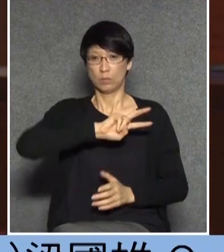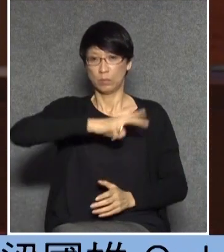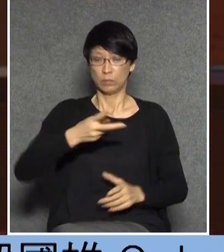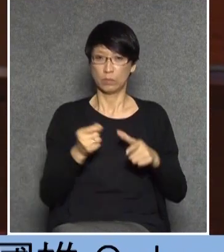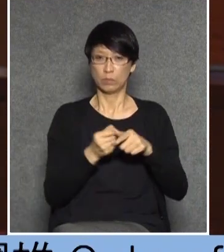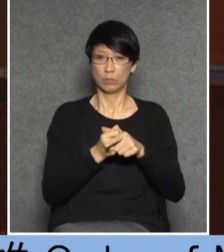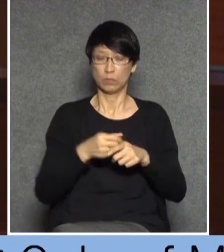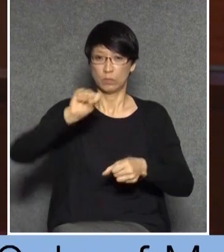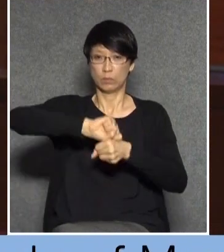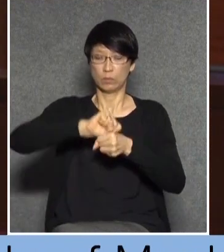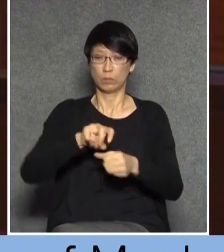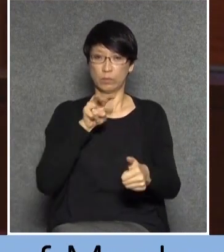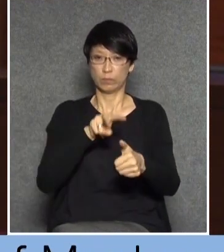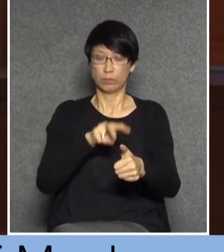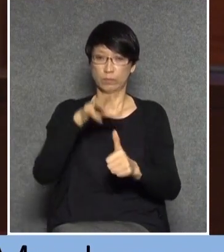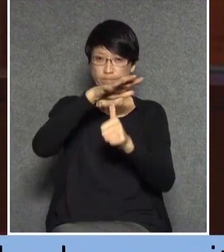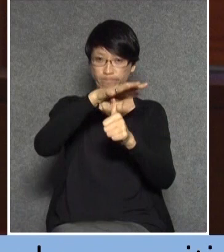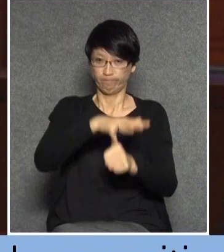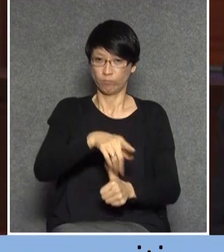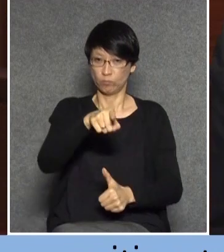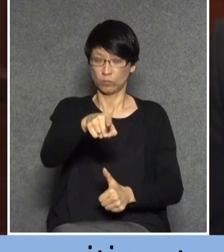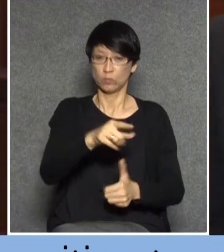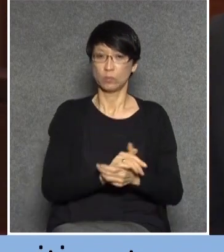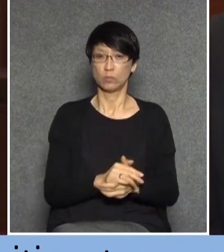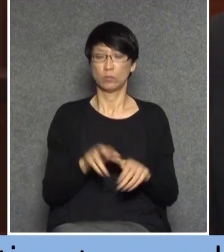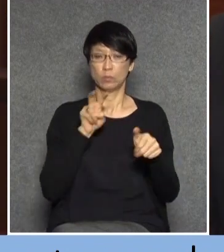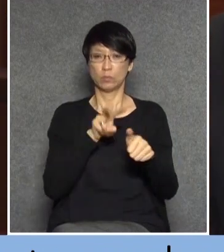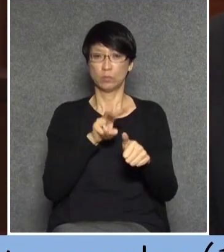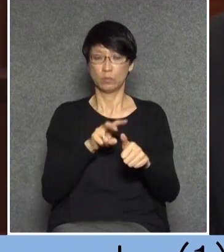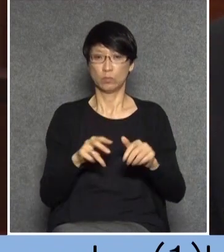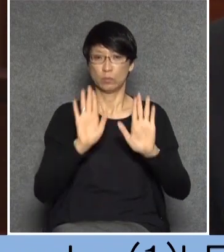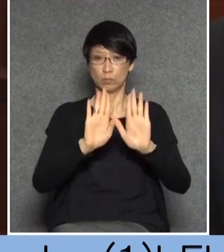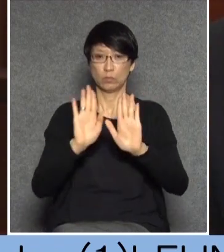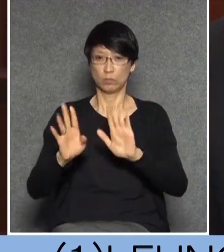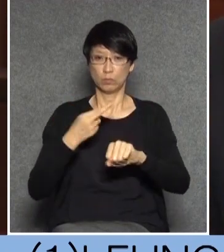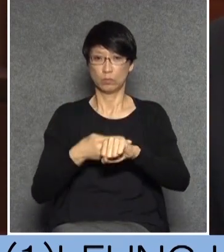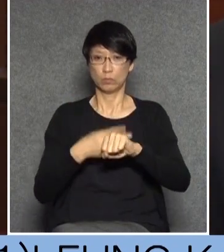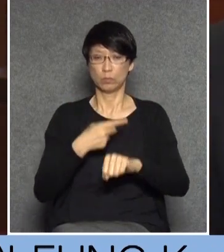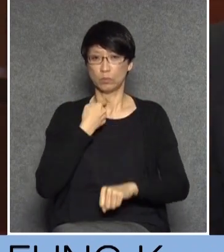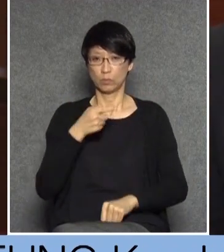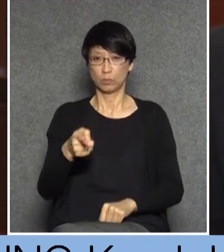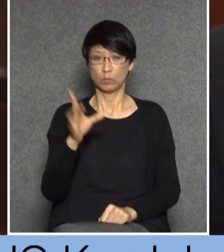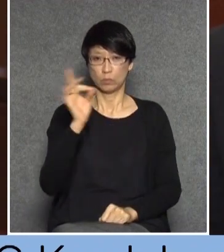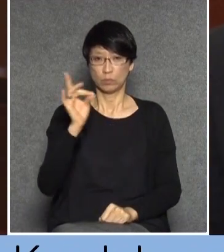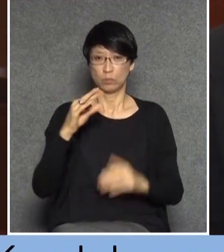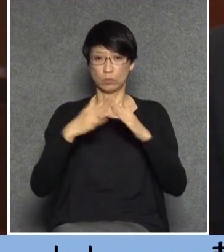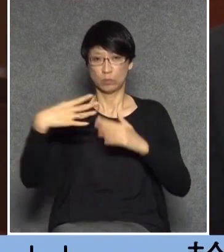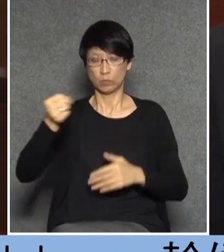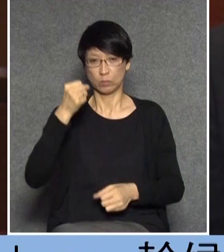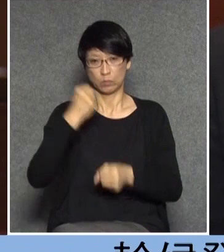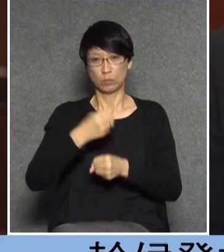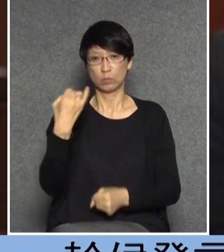佢管理階層施壓，要求改善呢個企業管治。張炳良根本就係嚴重失